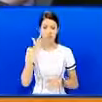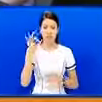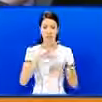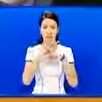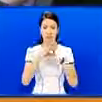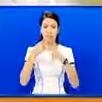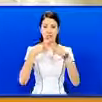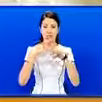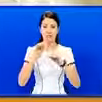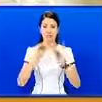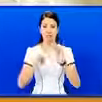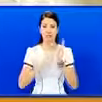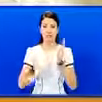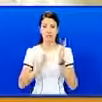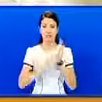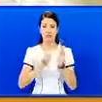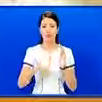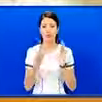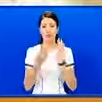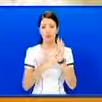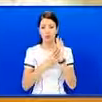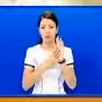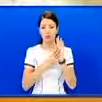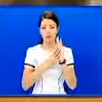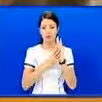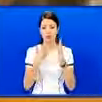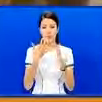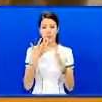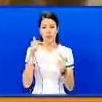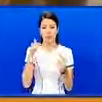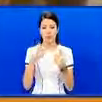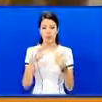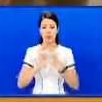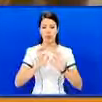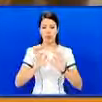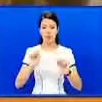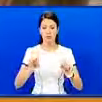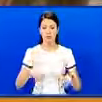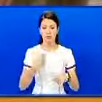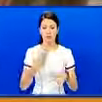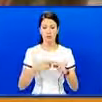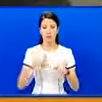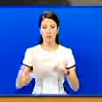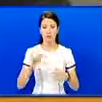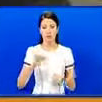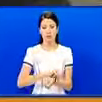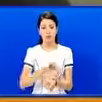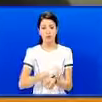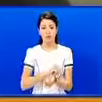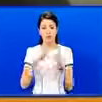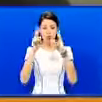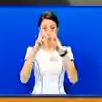аппарат 99,9% туыстықта анықтау мүмкіндігіне ие. Сондай-ақ синтетикалық есірткі құралдарының жаңа түрлерін